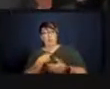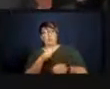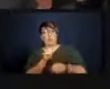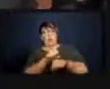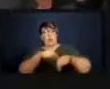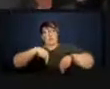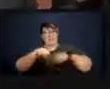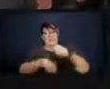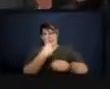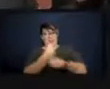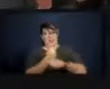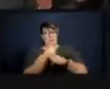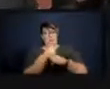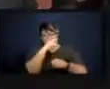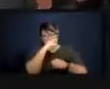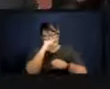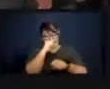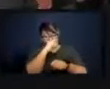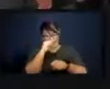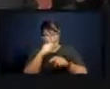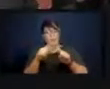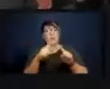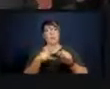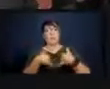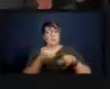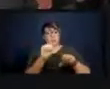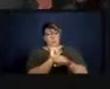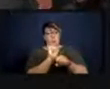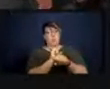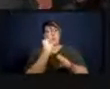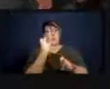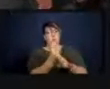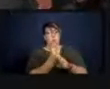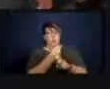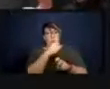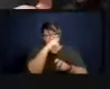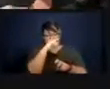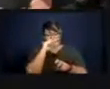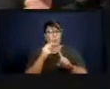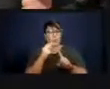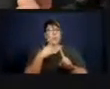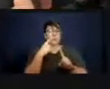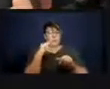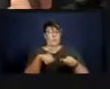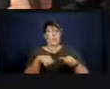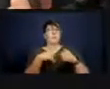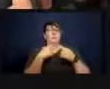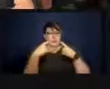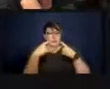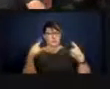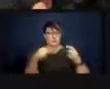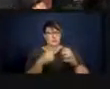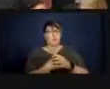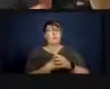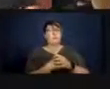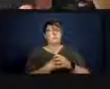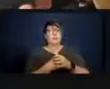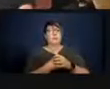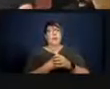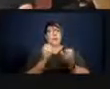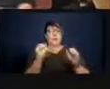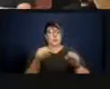na katika wiki iliyopita tulimpa nafasi kidogo ili aweze kushughulikia mambo